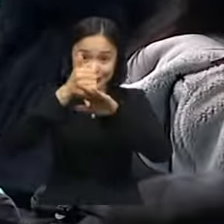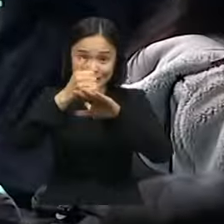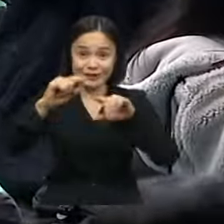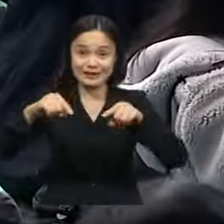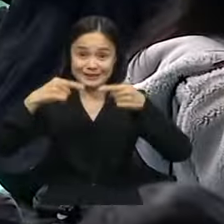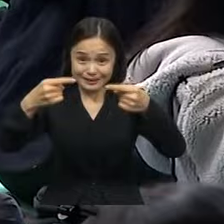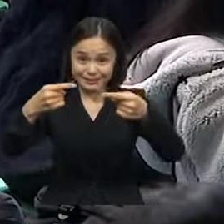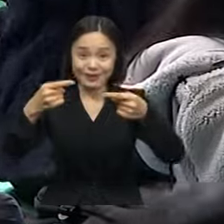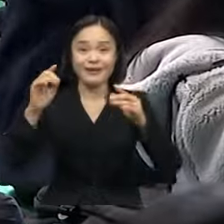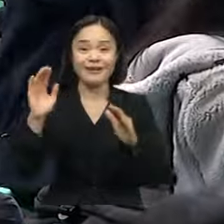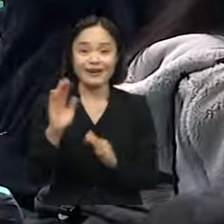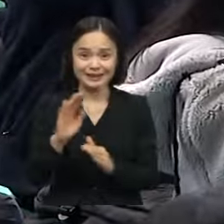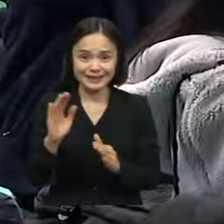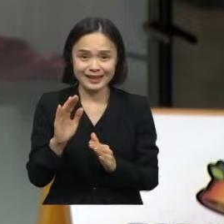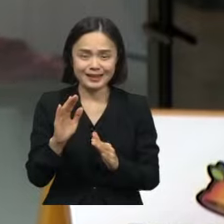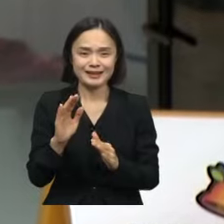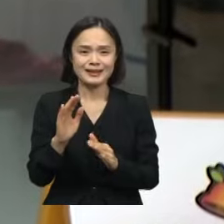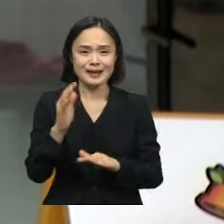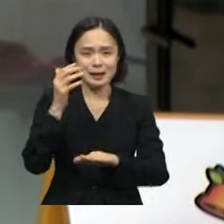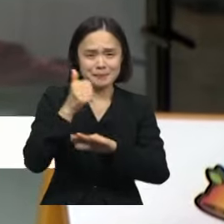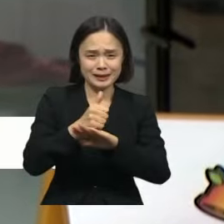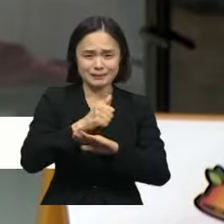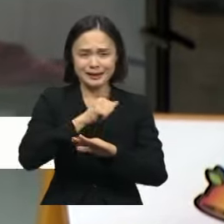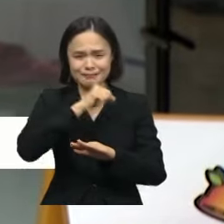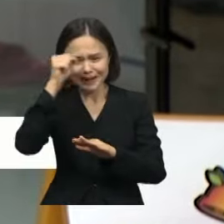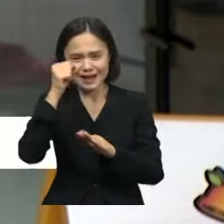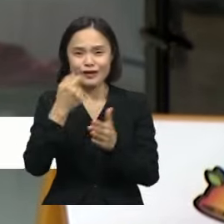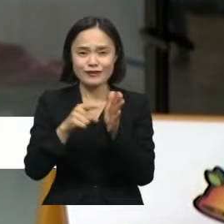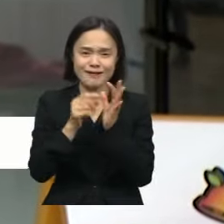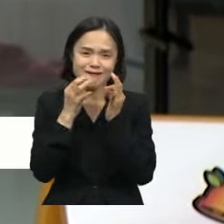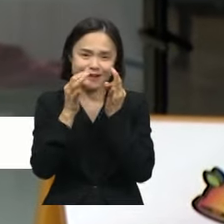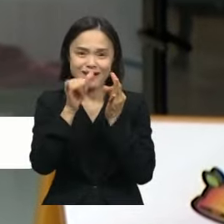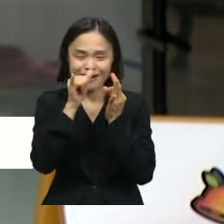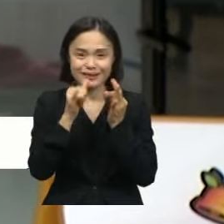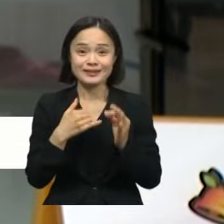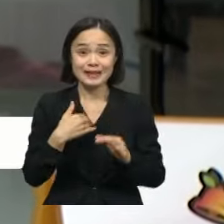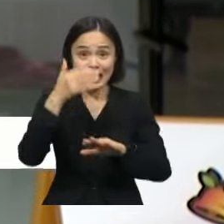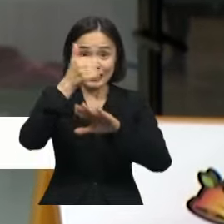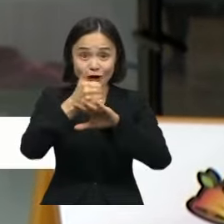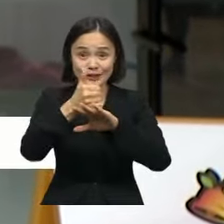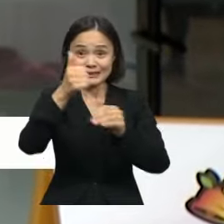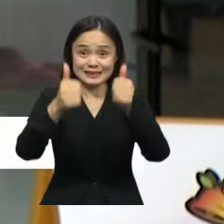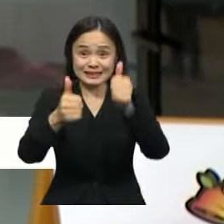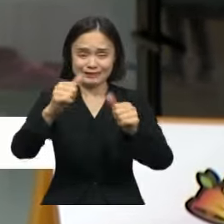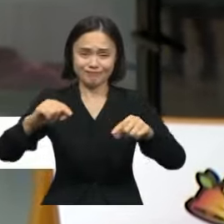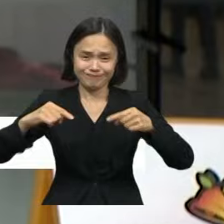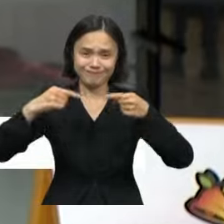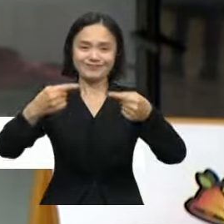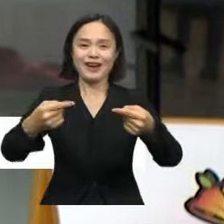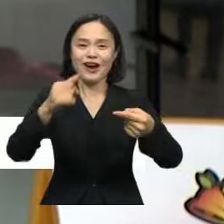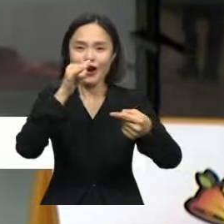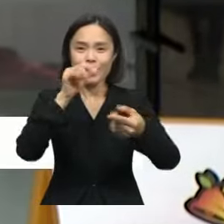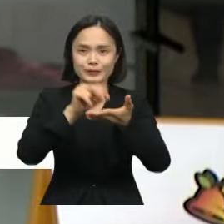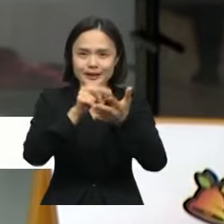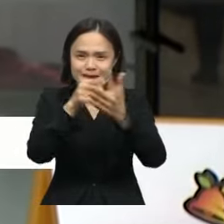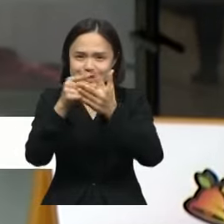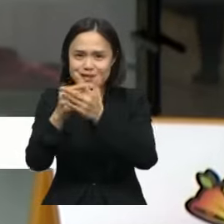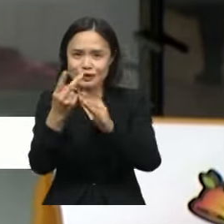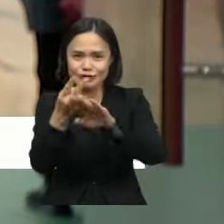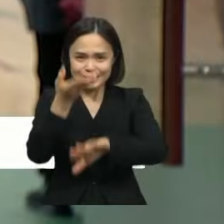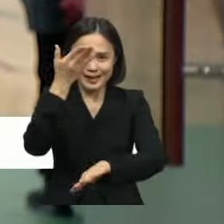전력을 다합니다. 결승 진출하게 되었는데 결승에서 두 문제 이상 맞추겠습니다.